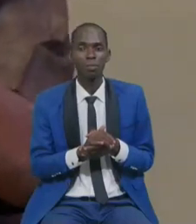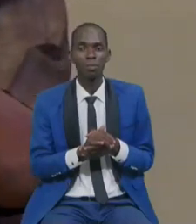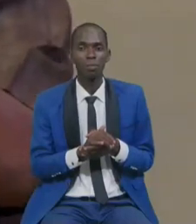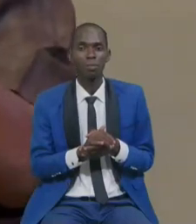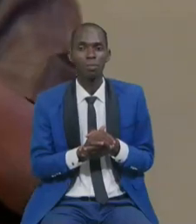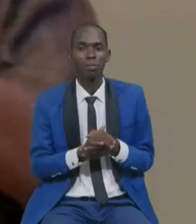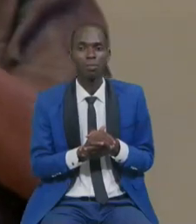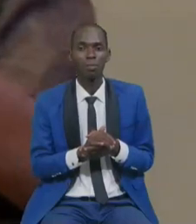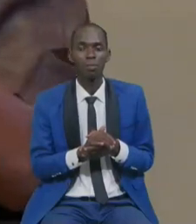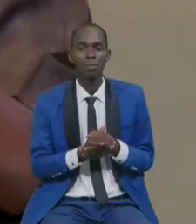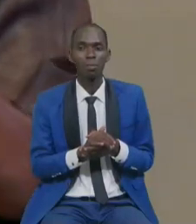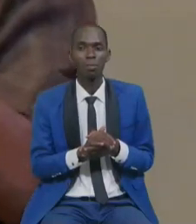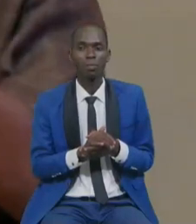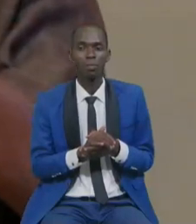ça.